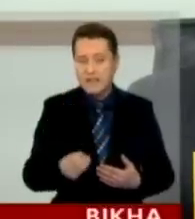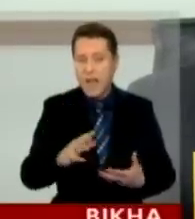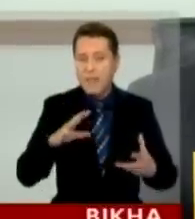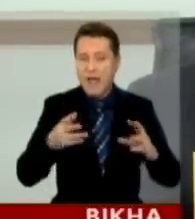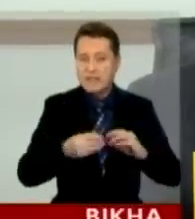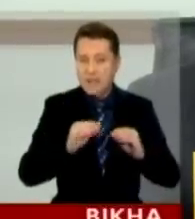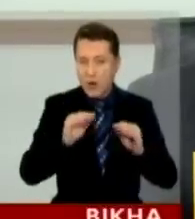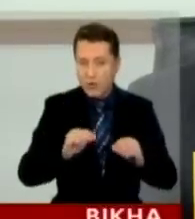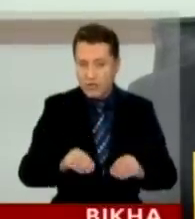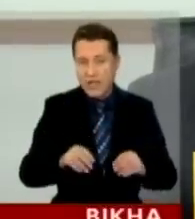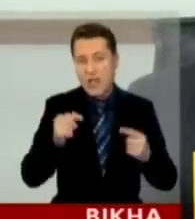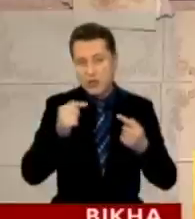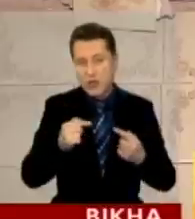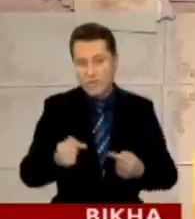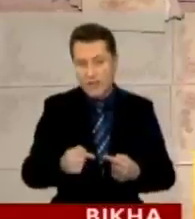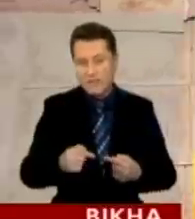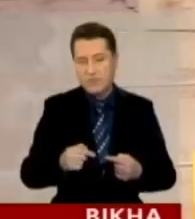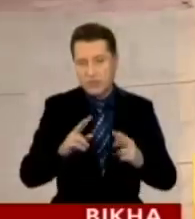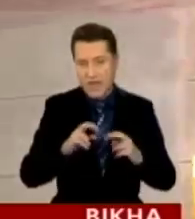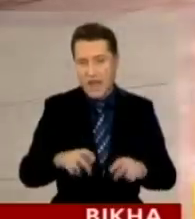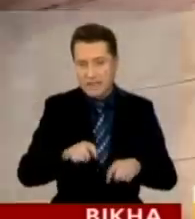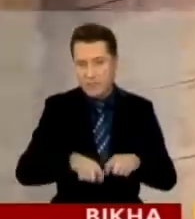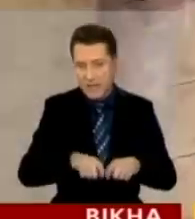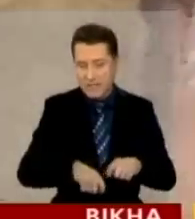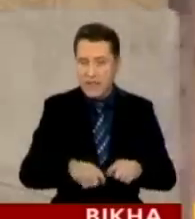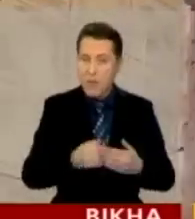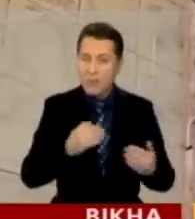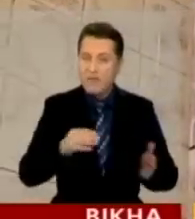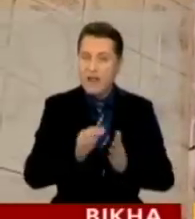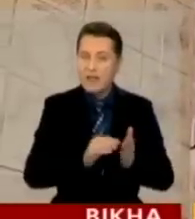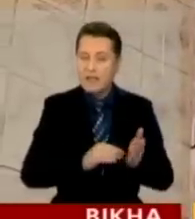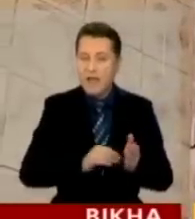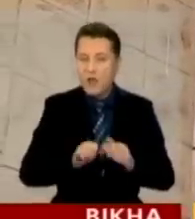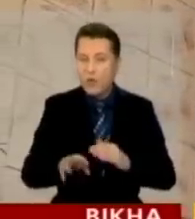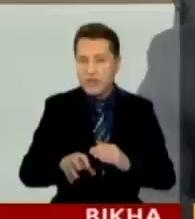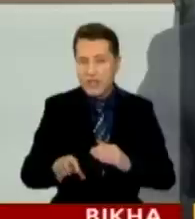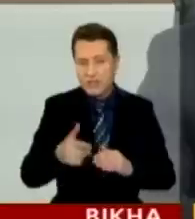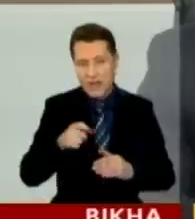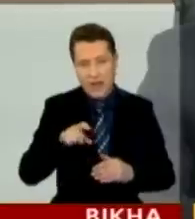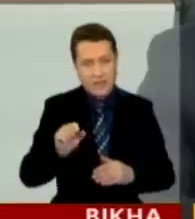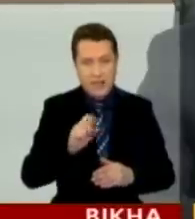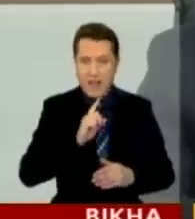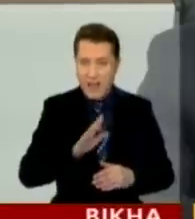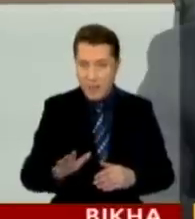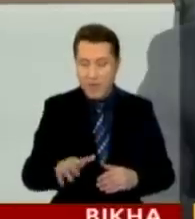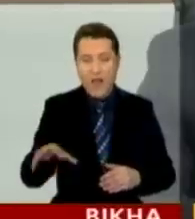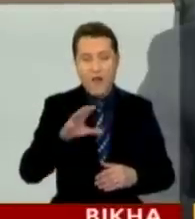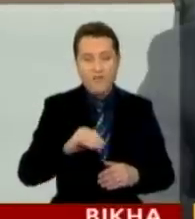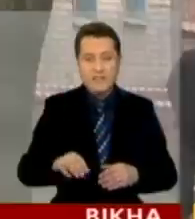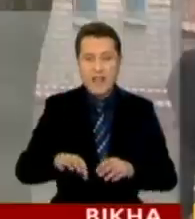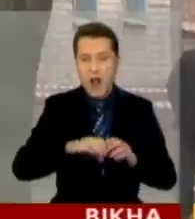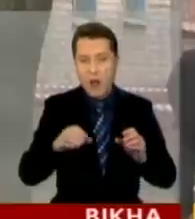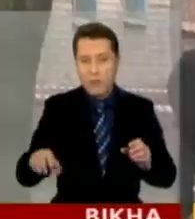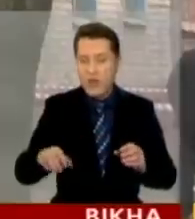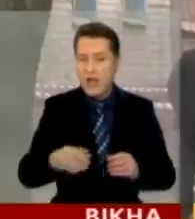заключення відповідного університету. По предварительним даним, утечки газу не було. Всі комунікації